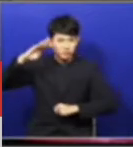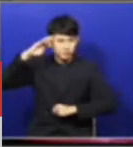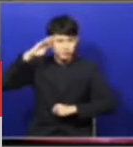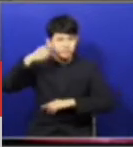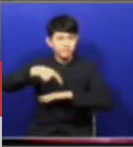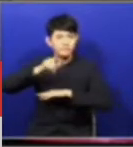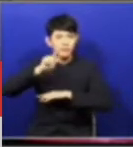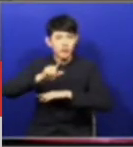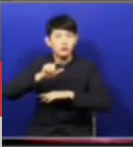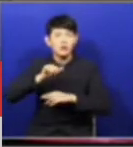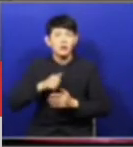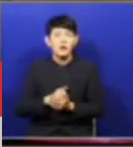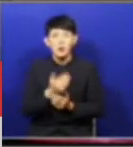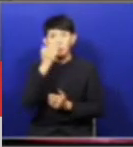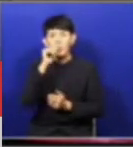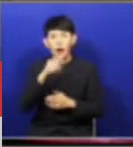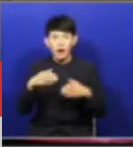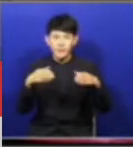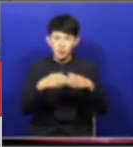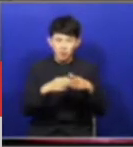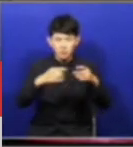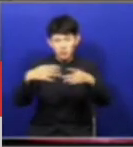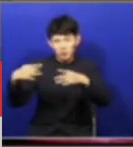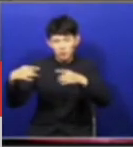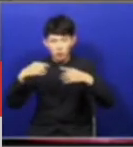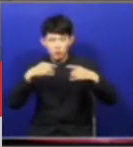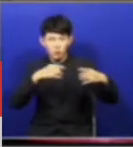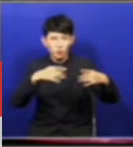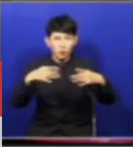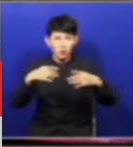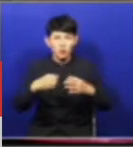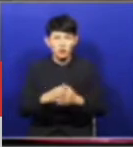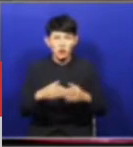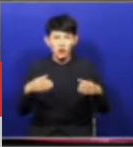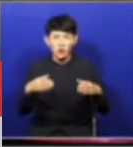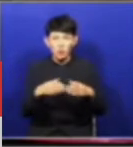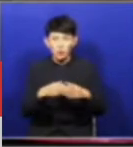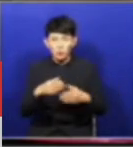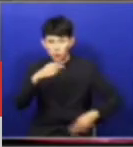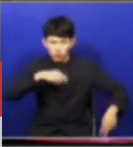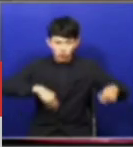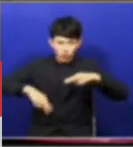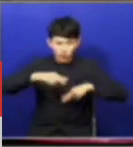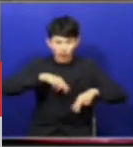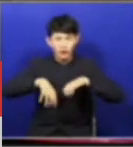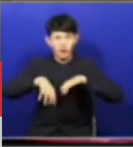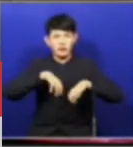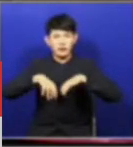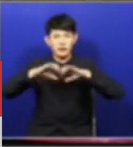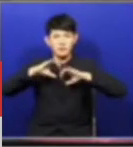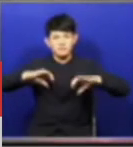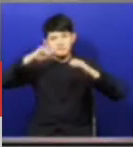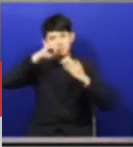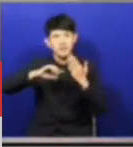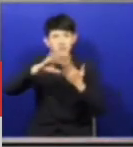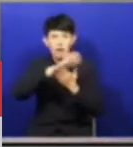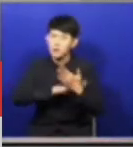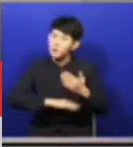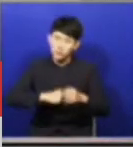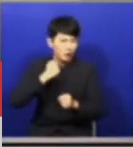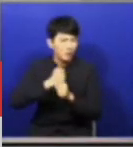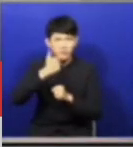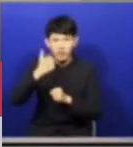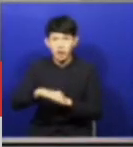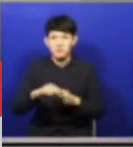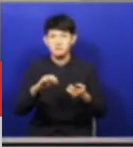ตุผลก็เพราะว่ามาต่างพรรคต่างพวกควบคุมกิจการของการบริหารราชการแผ่นดินไม่ได้มันจึงเกิดปัญห